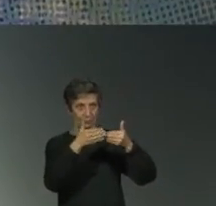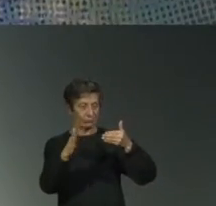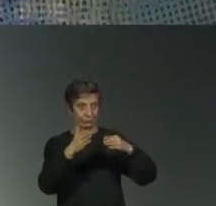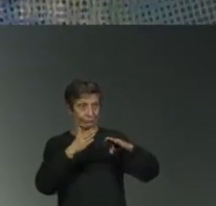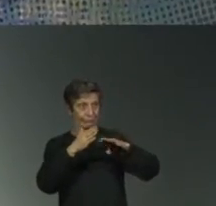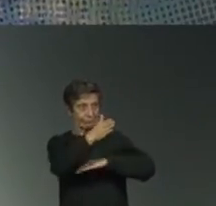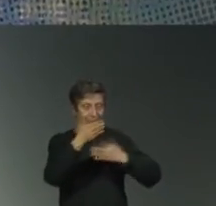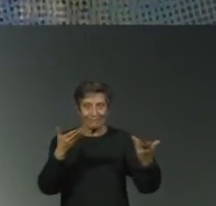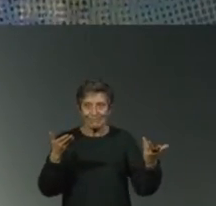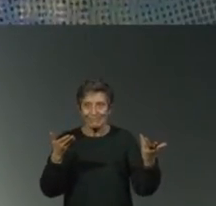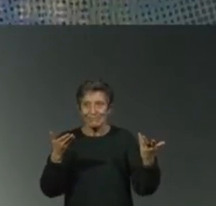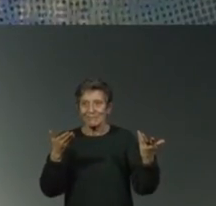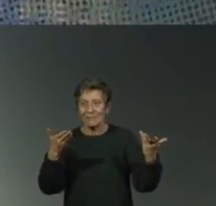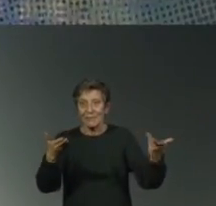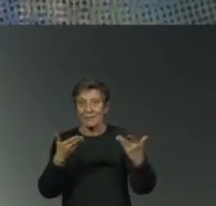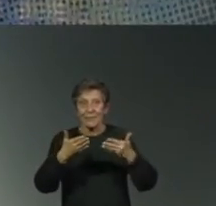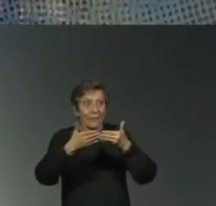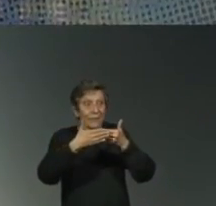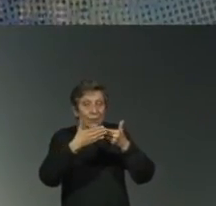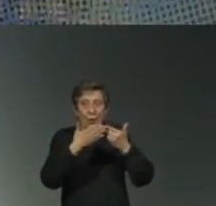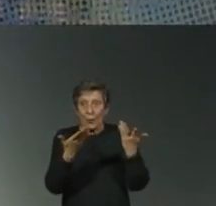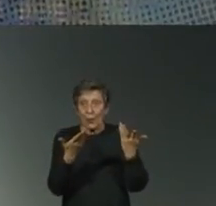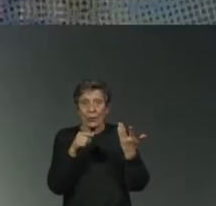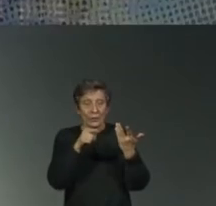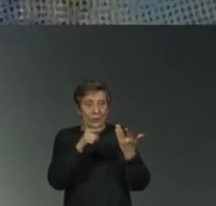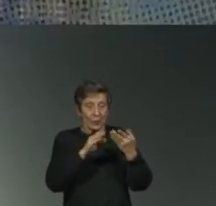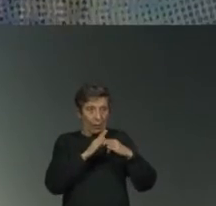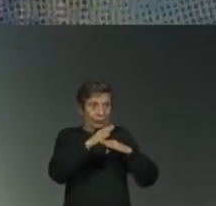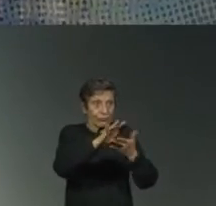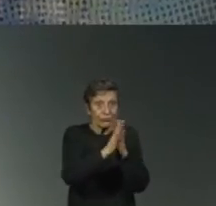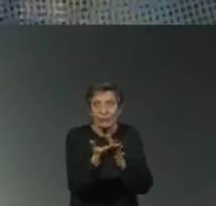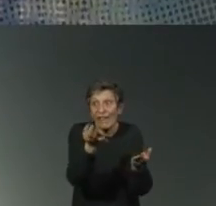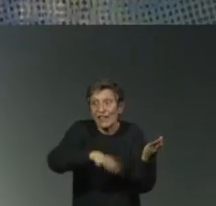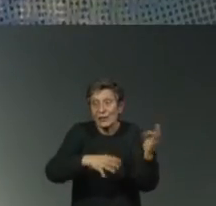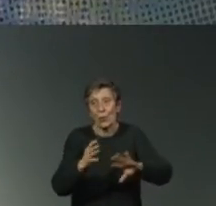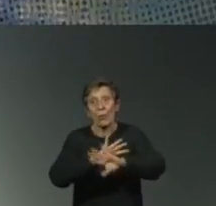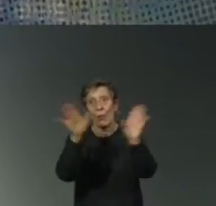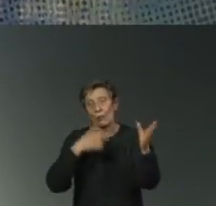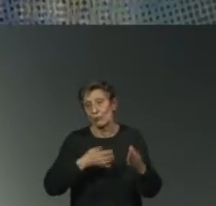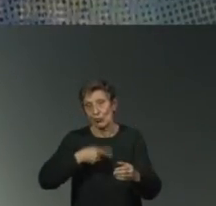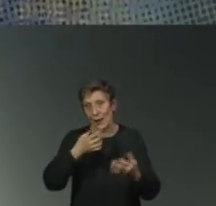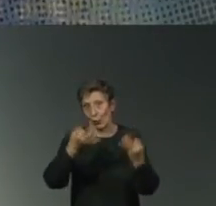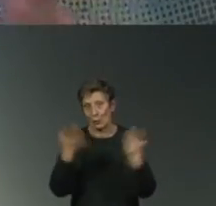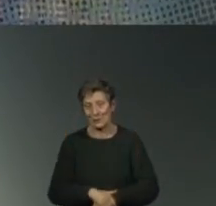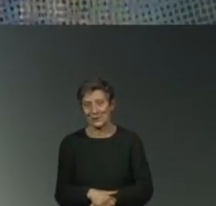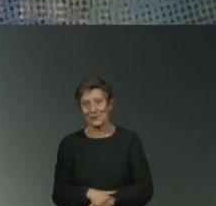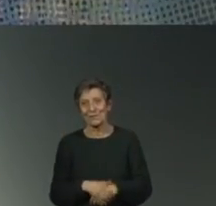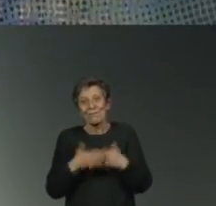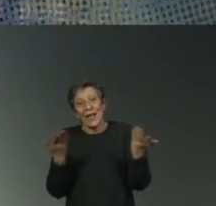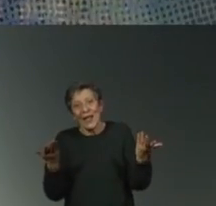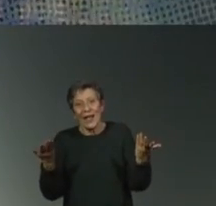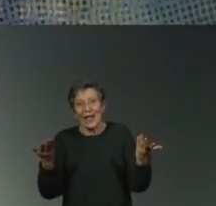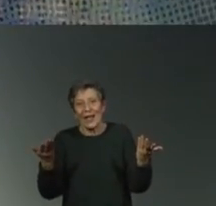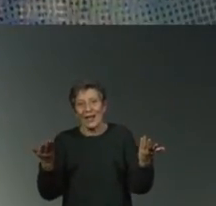porte me conduise dans un moment d'autofiction. Là, je pense que j'en ai dit un petit peu trop. Mais, en tout